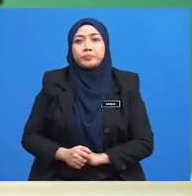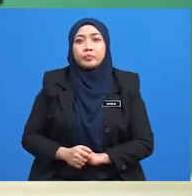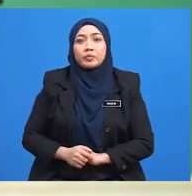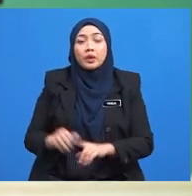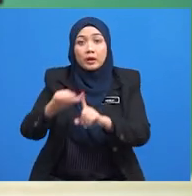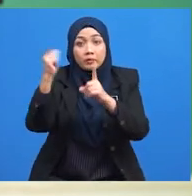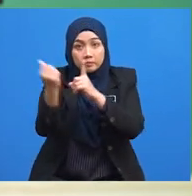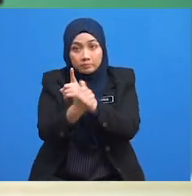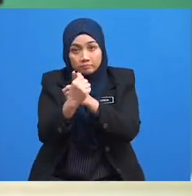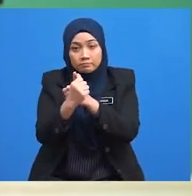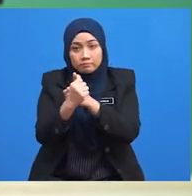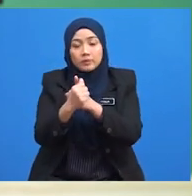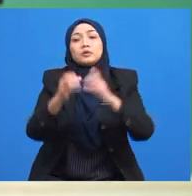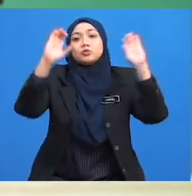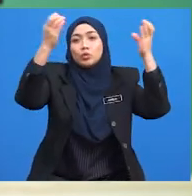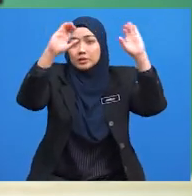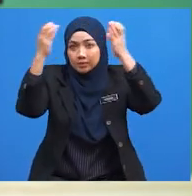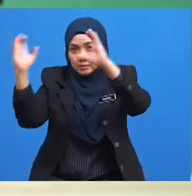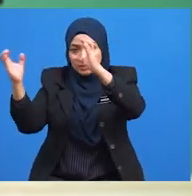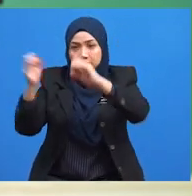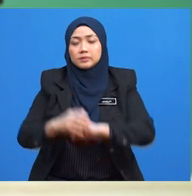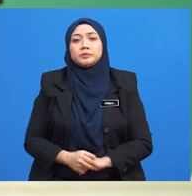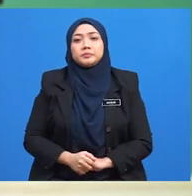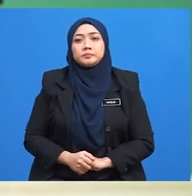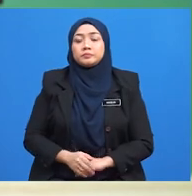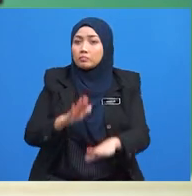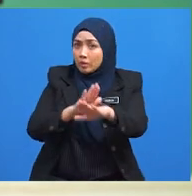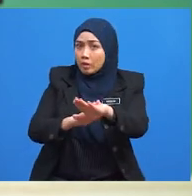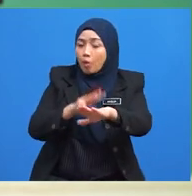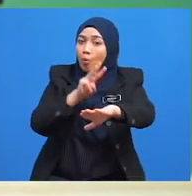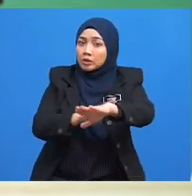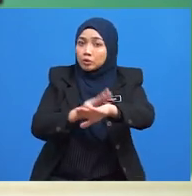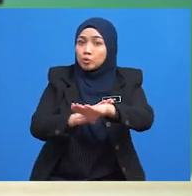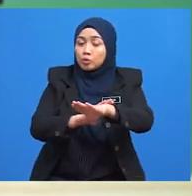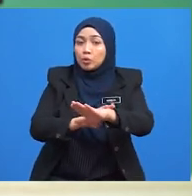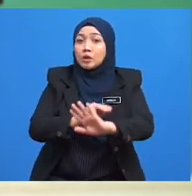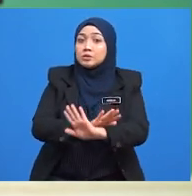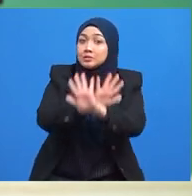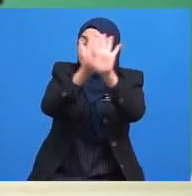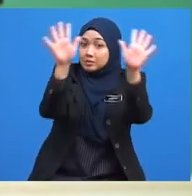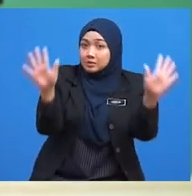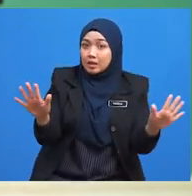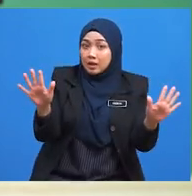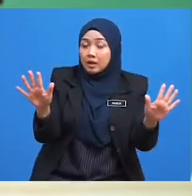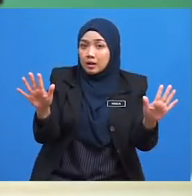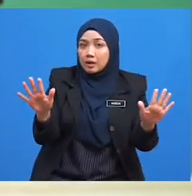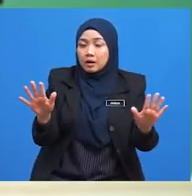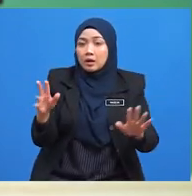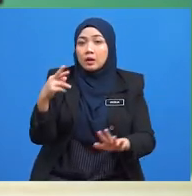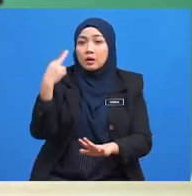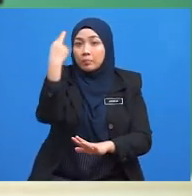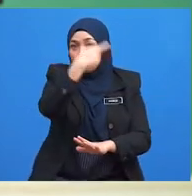cuaca dalam sistem atmosfera. Pada waktu siang, permukaan bumi menerima